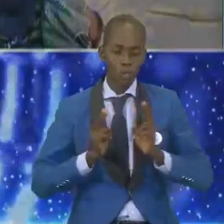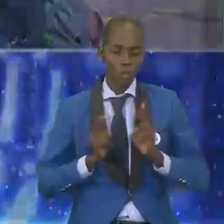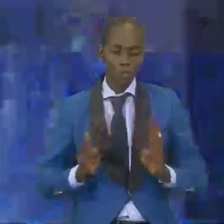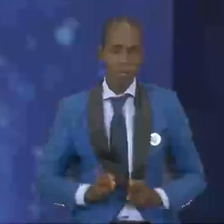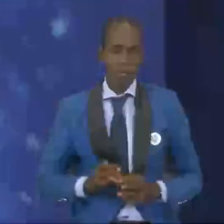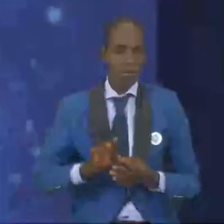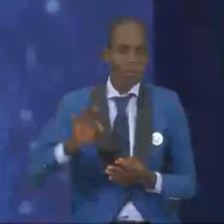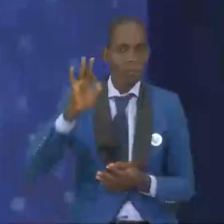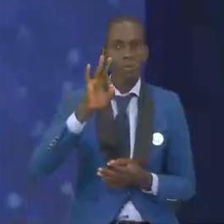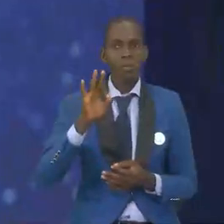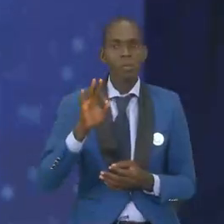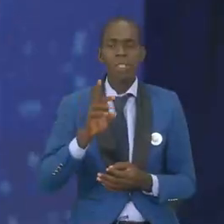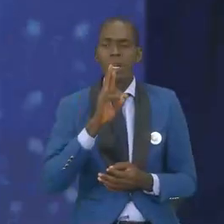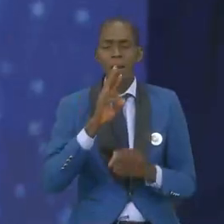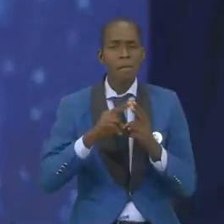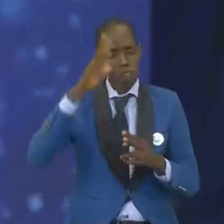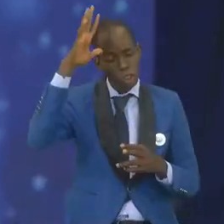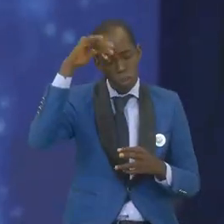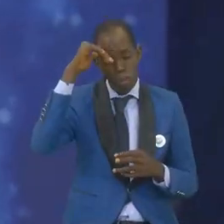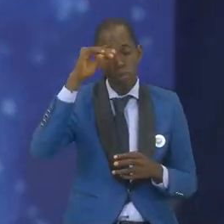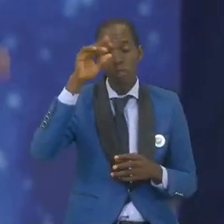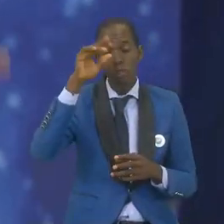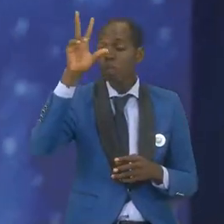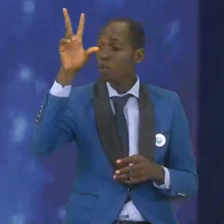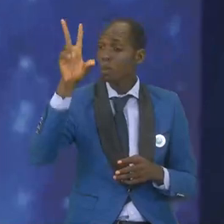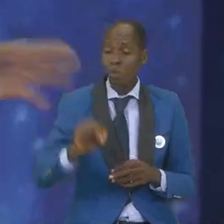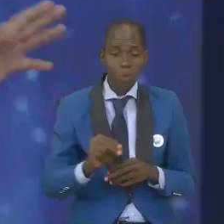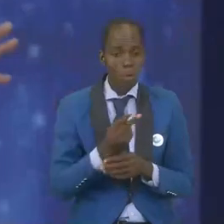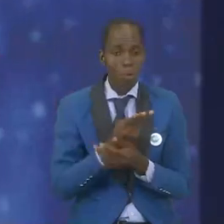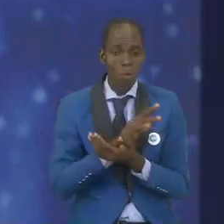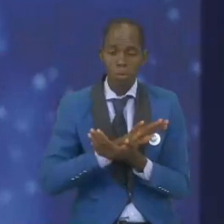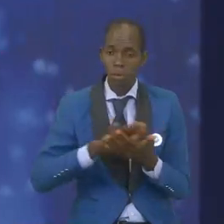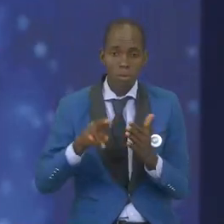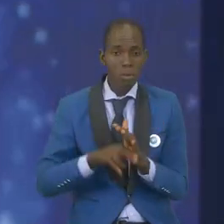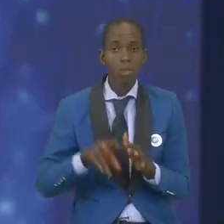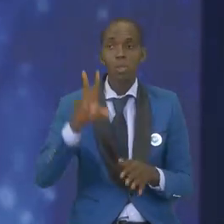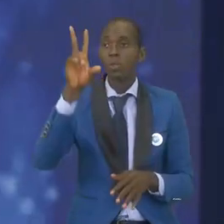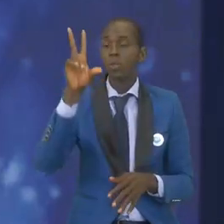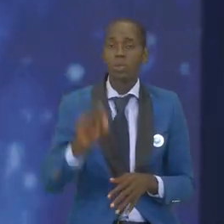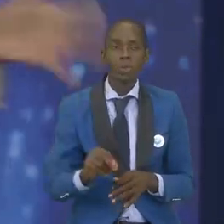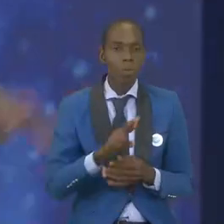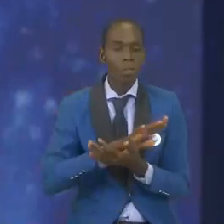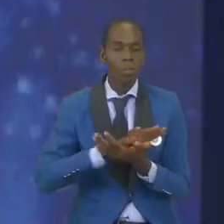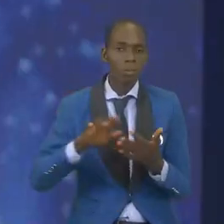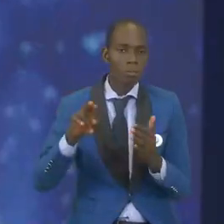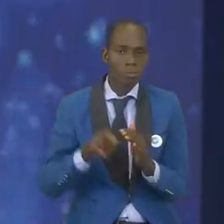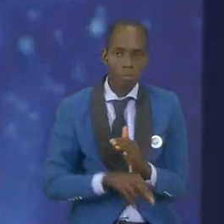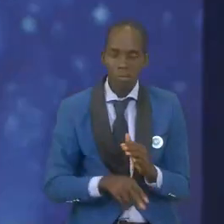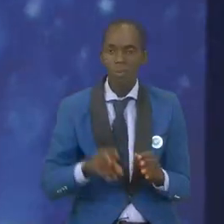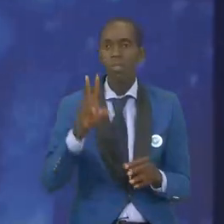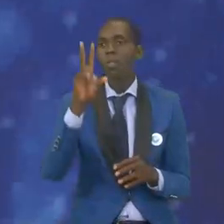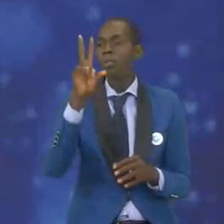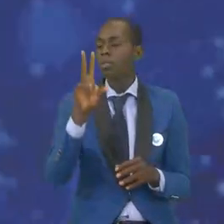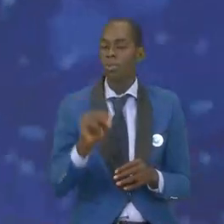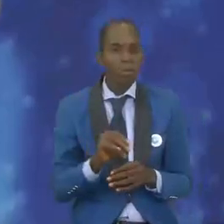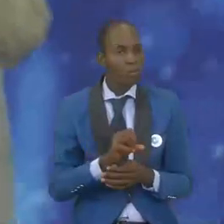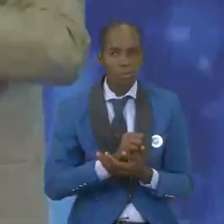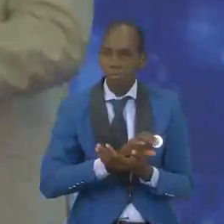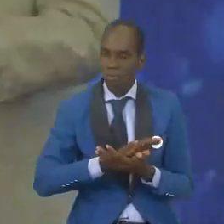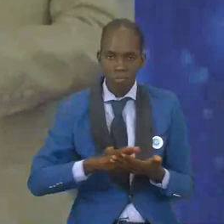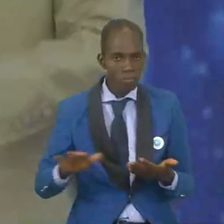Si ceux qui ont l'esprit humain sont têtus, pas de sainteté, pas